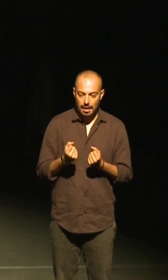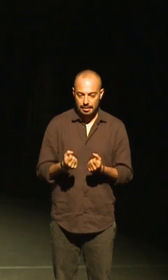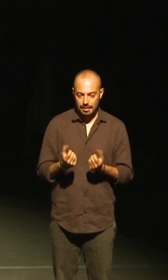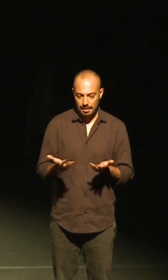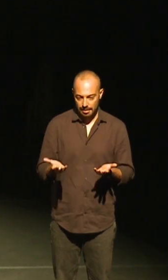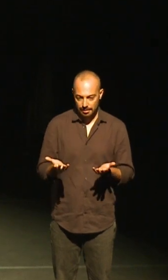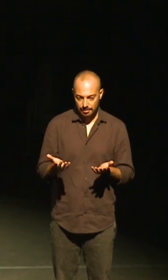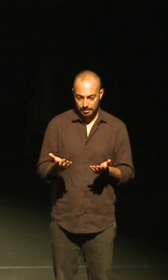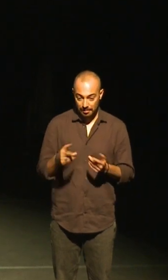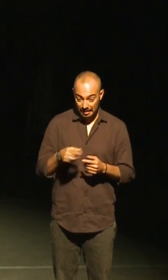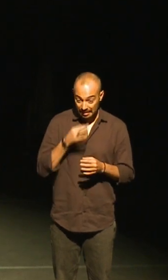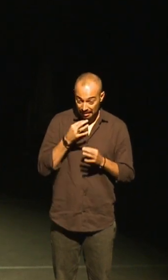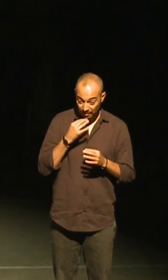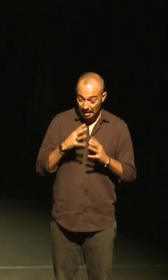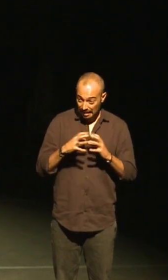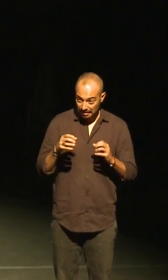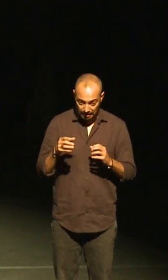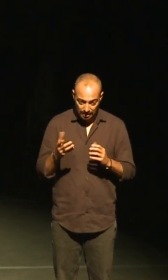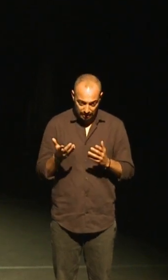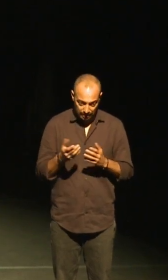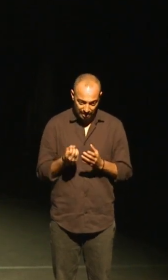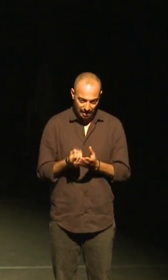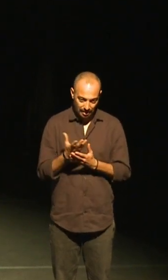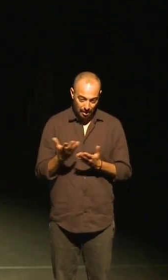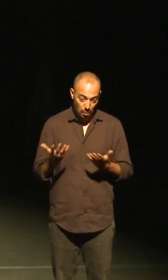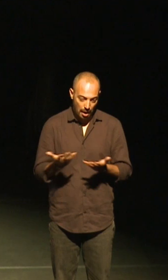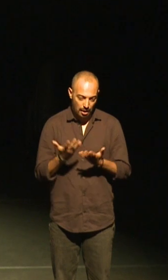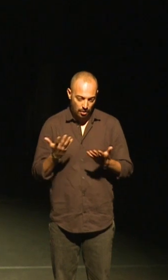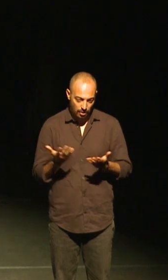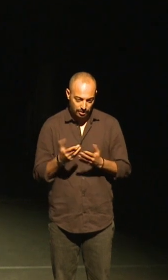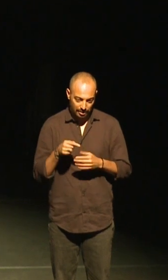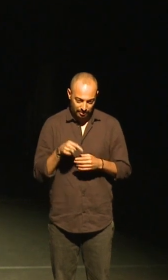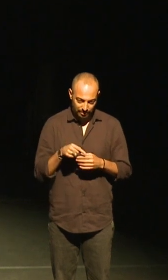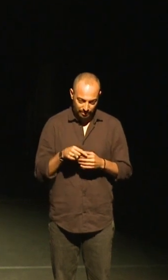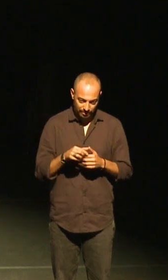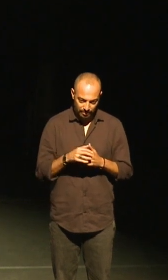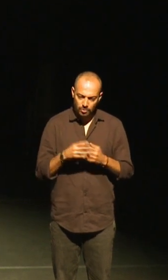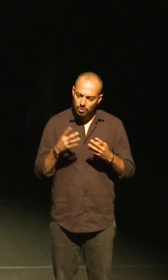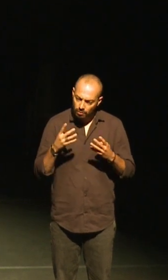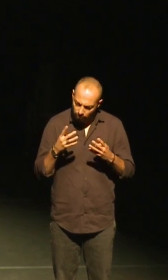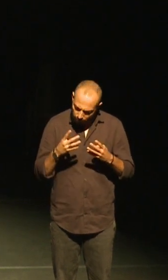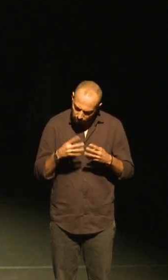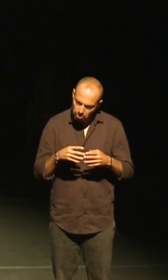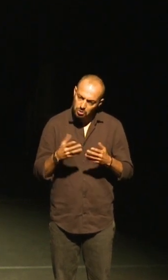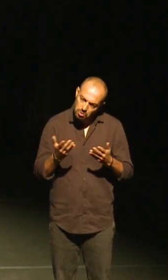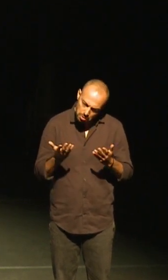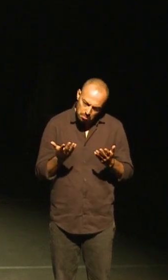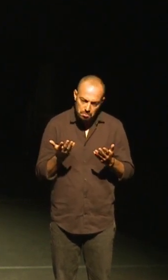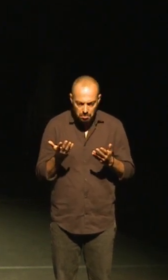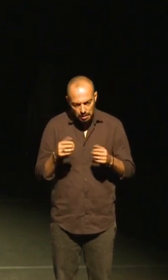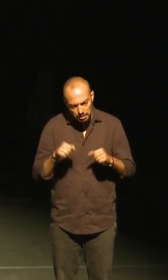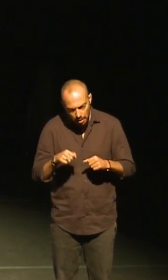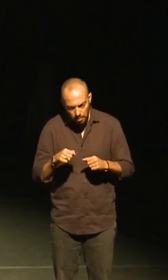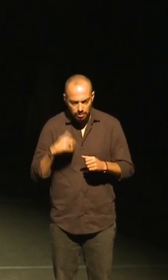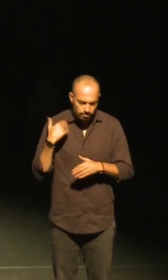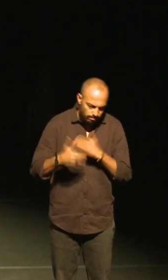Elfi No quello che che è bene per loro Quindi se io assumo